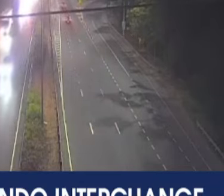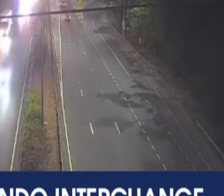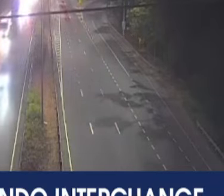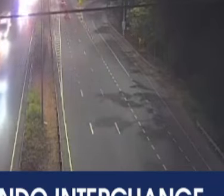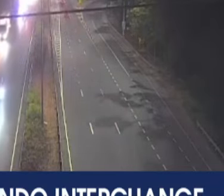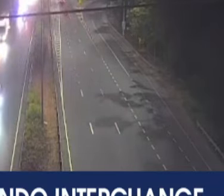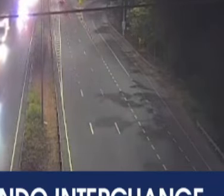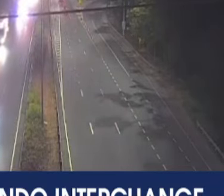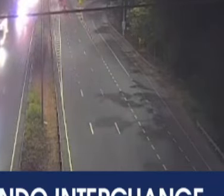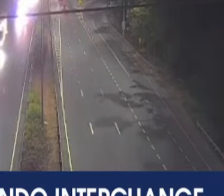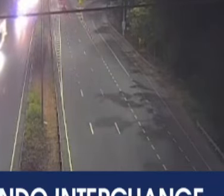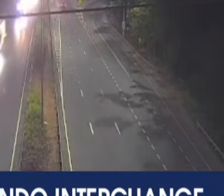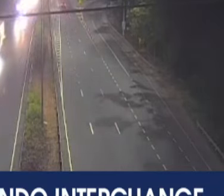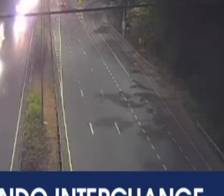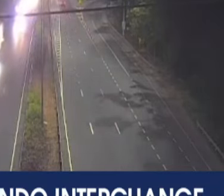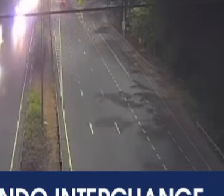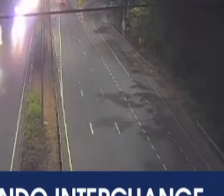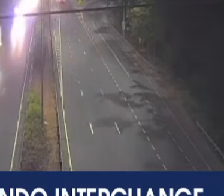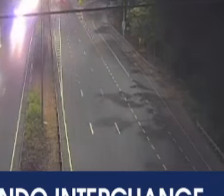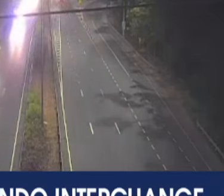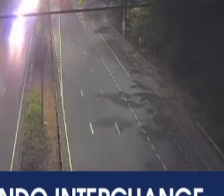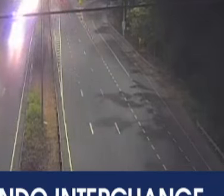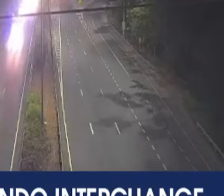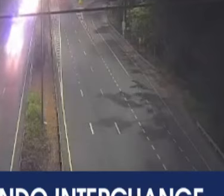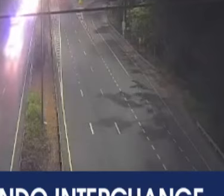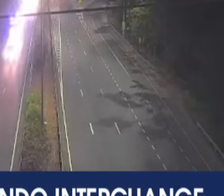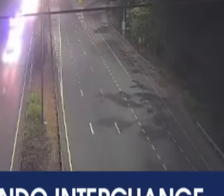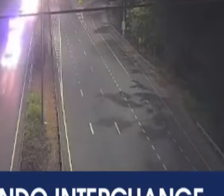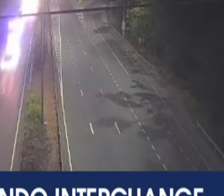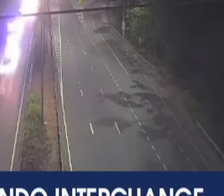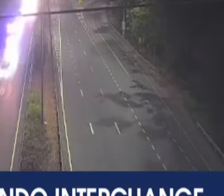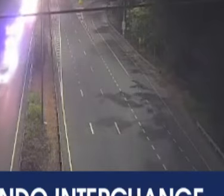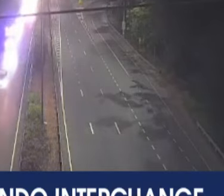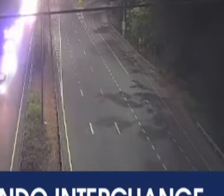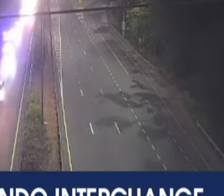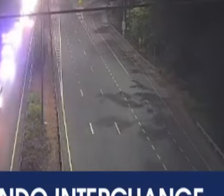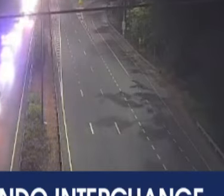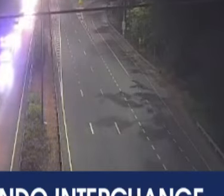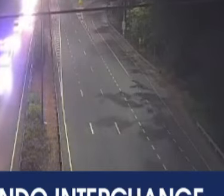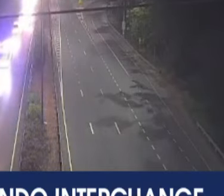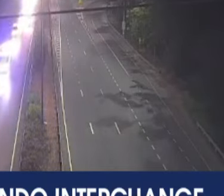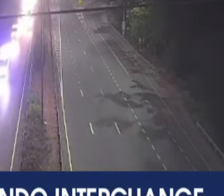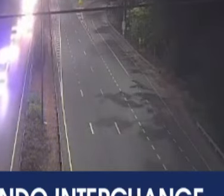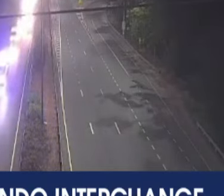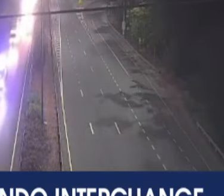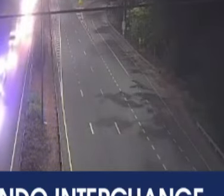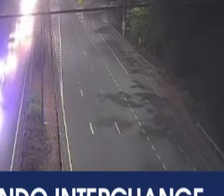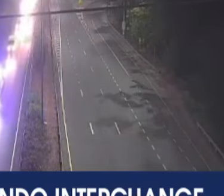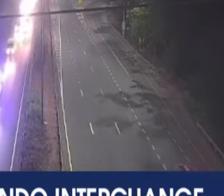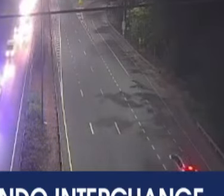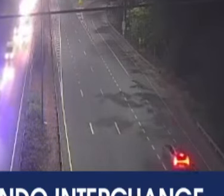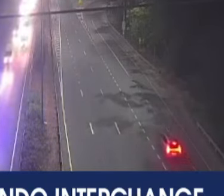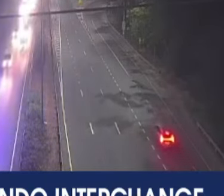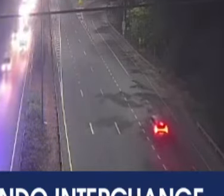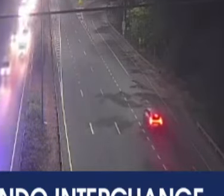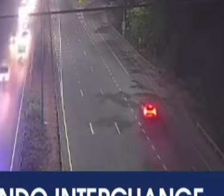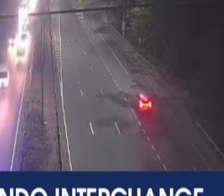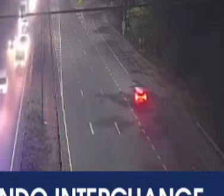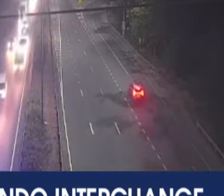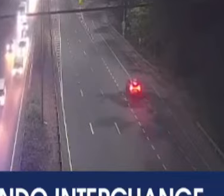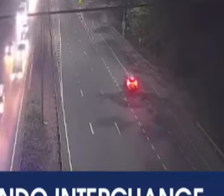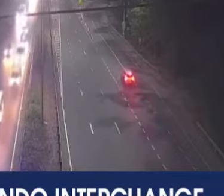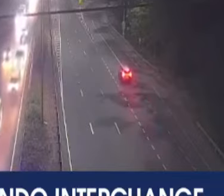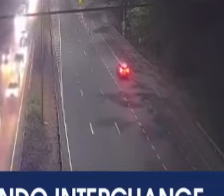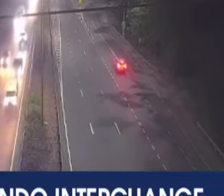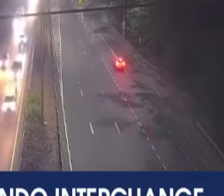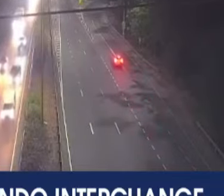sa cash lane ng Mindanao Toll Plaza at sa Balintawak Toll Plaza. Kaya nga Bernadette, paulit-ulit na sinasabi